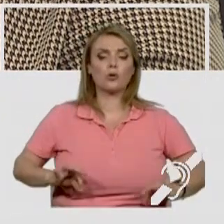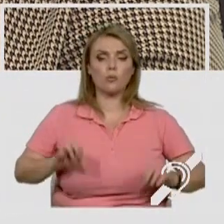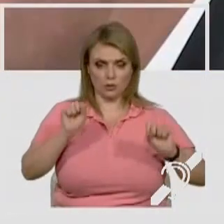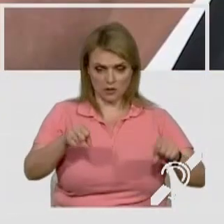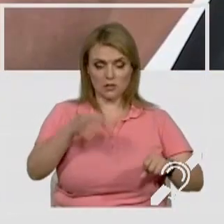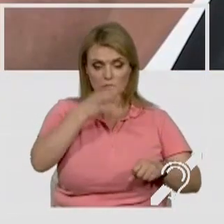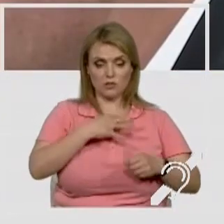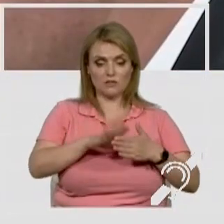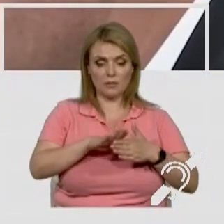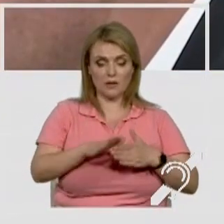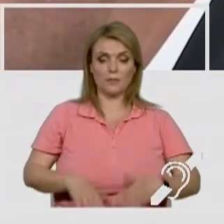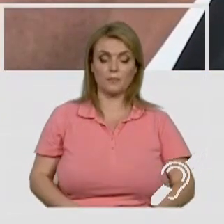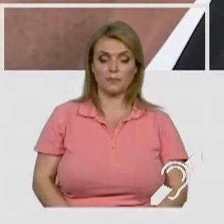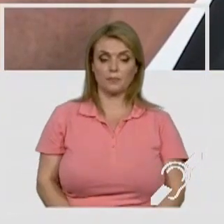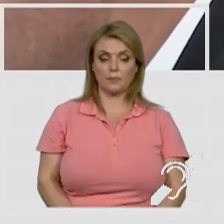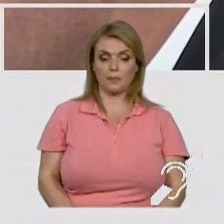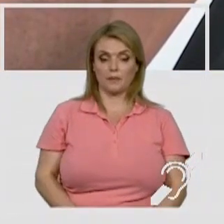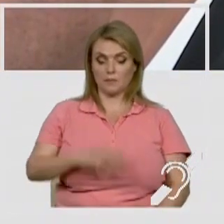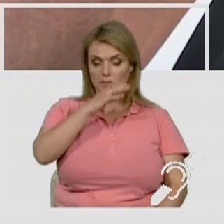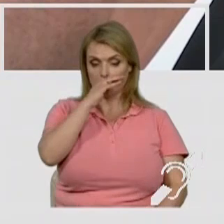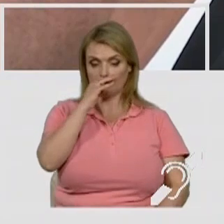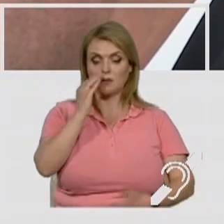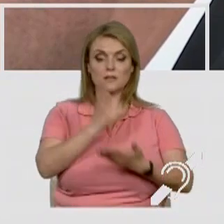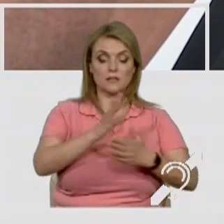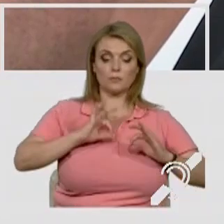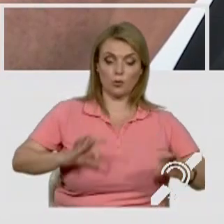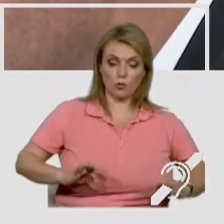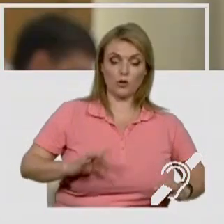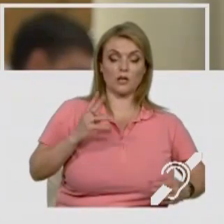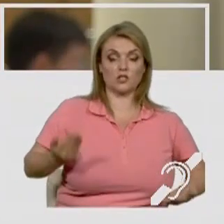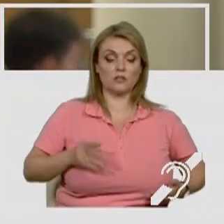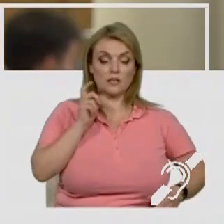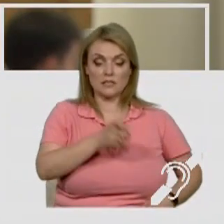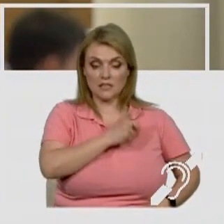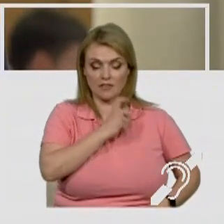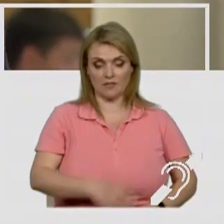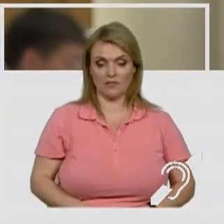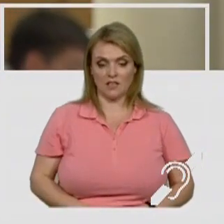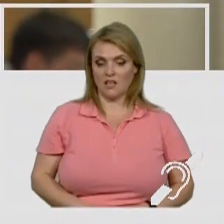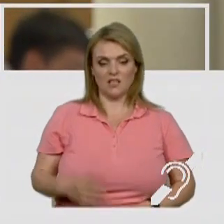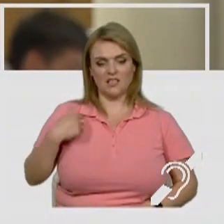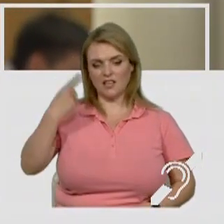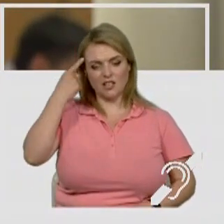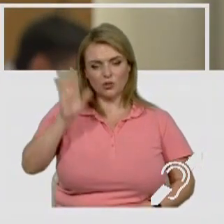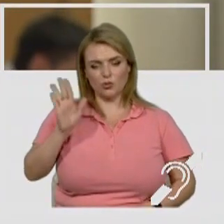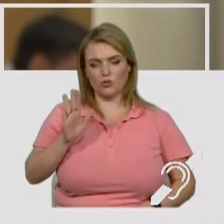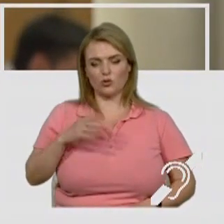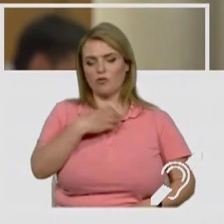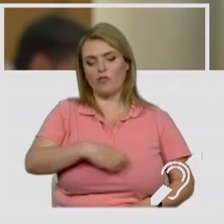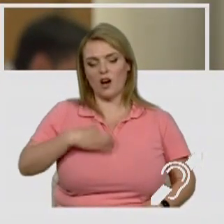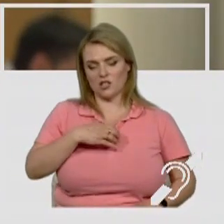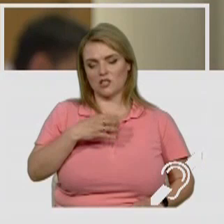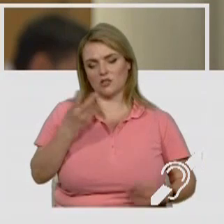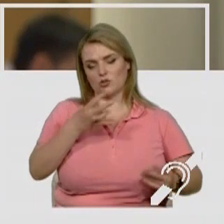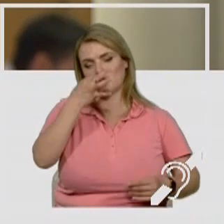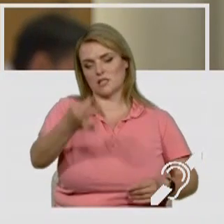Dacă puteți să dați numele. Sunt careva procurori de la Nord și de la oficiul principal. Nu cred că este foarte esențial numele